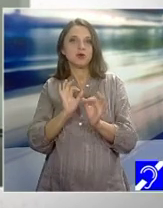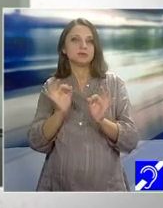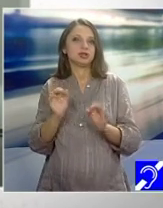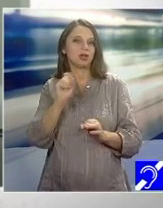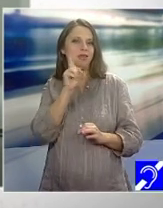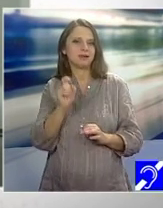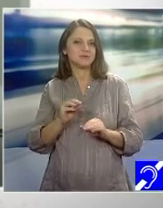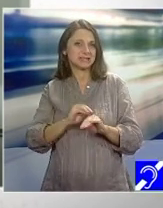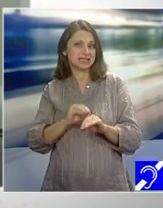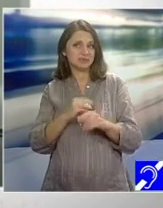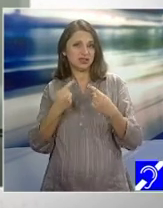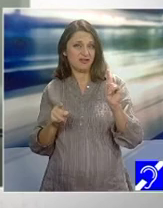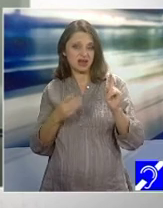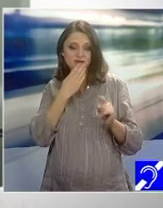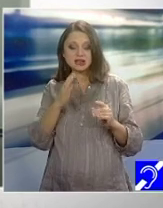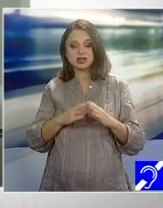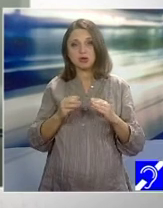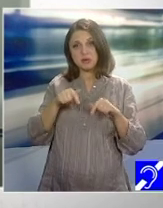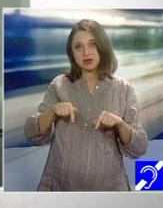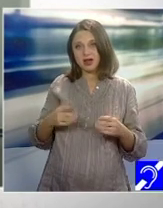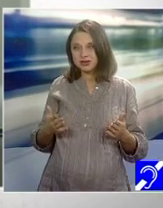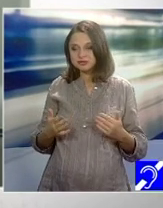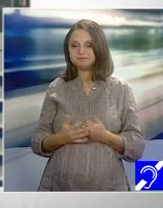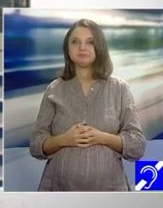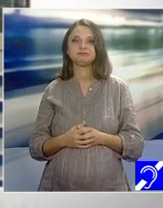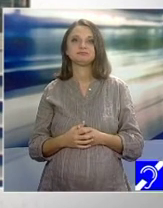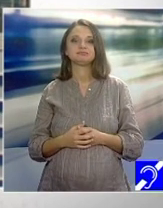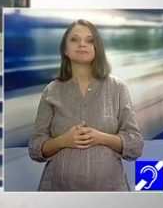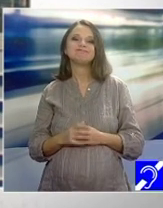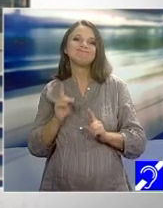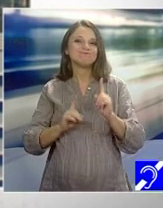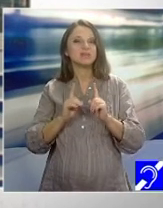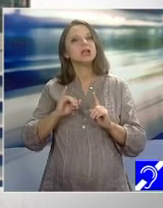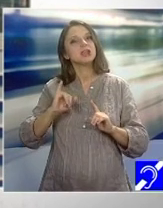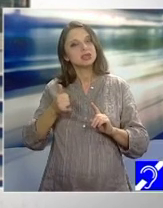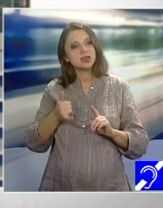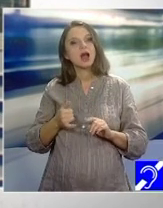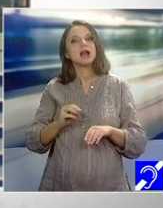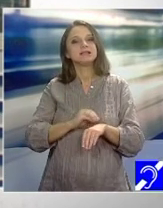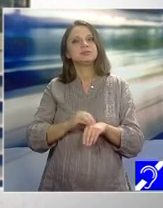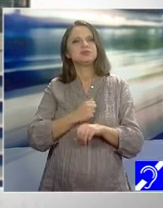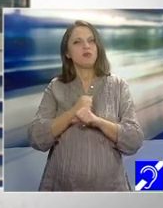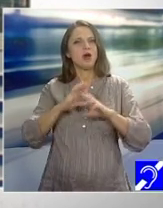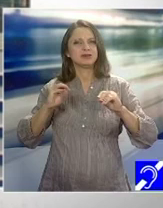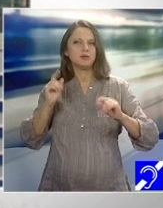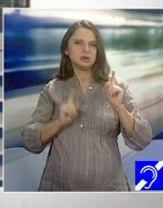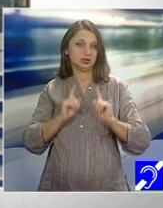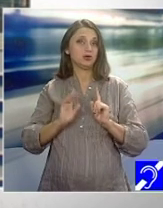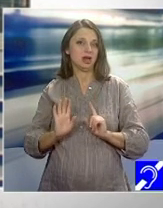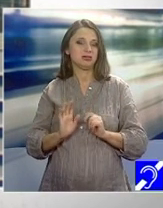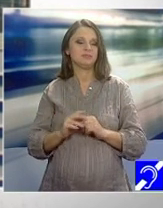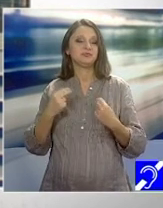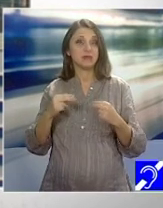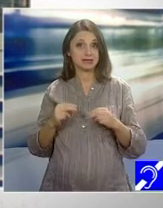modul în care stau lucrurile în România și ceea ce se întâmplă peste hotare? Uneori da, uneori chiar se simte foarte mult. De